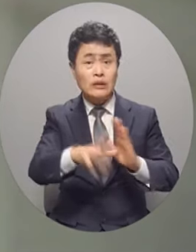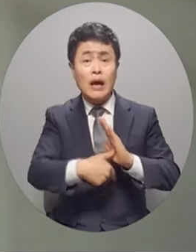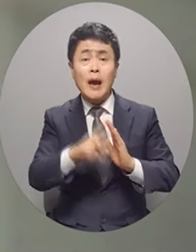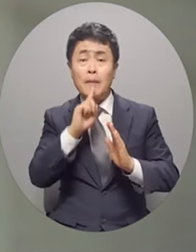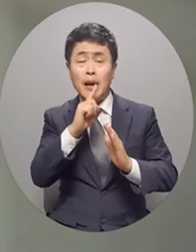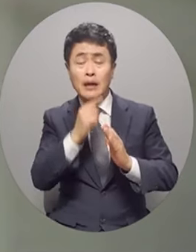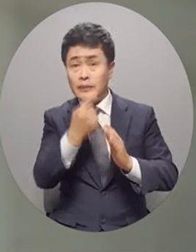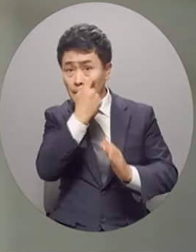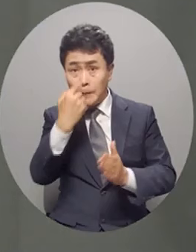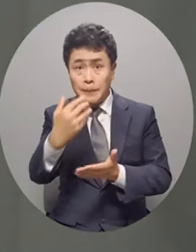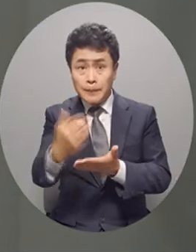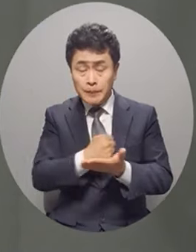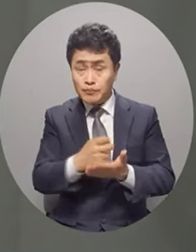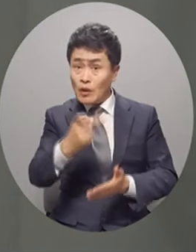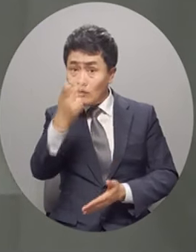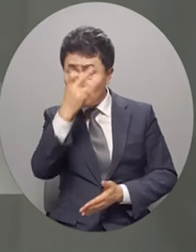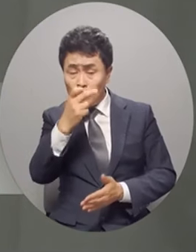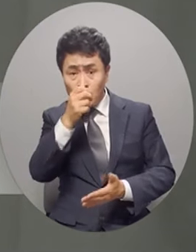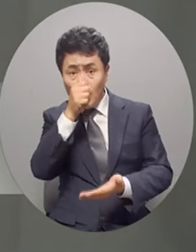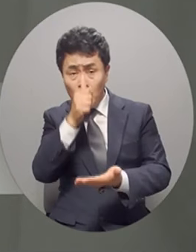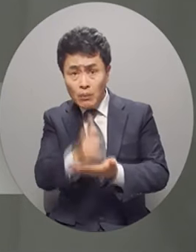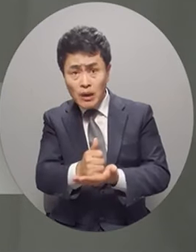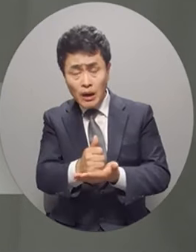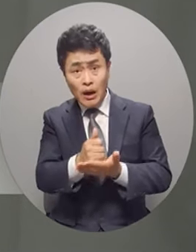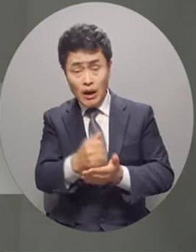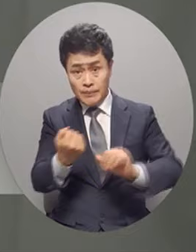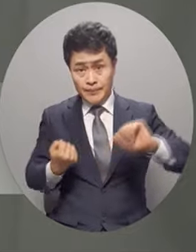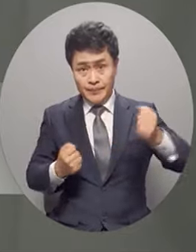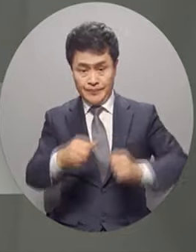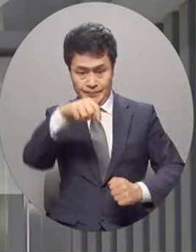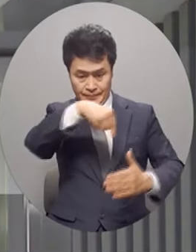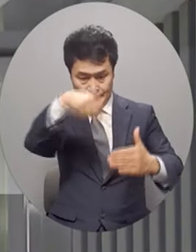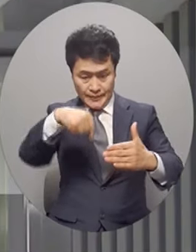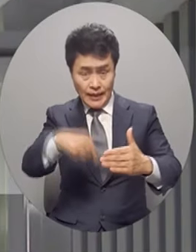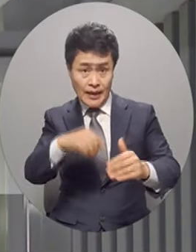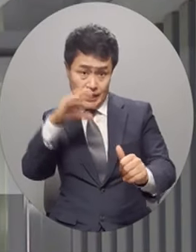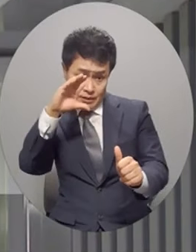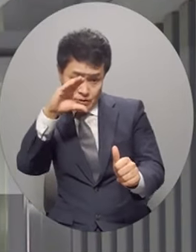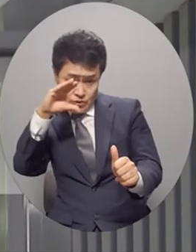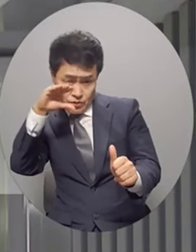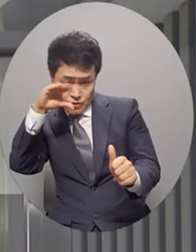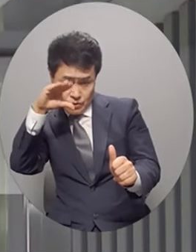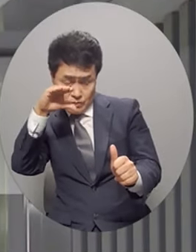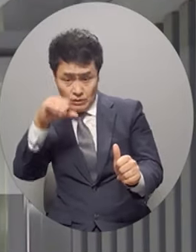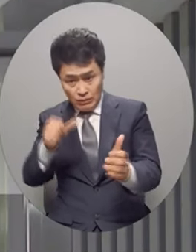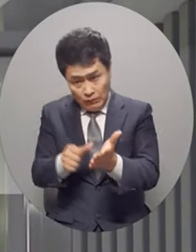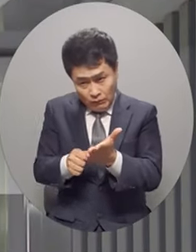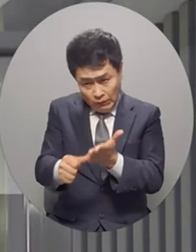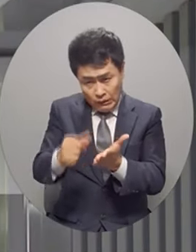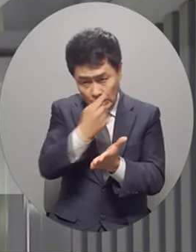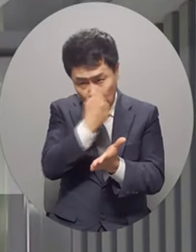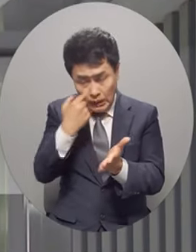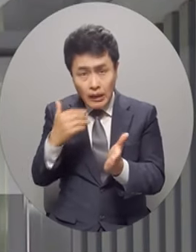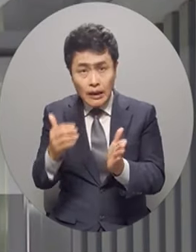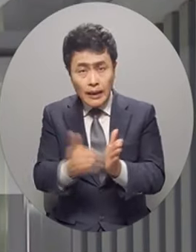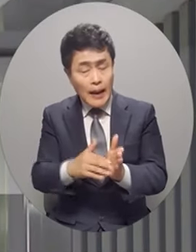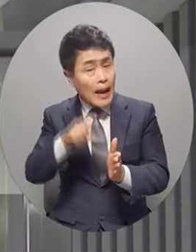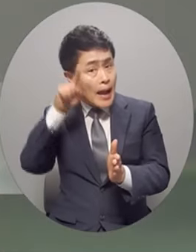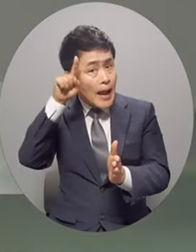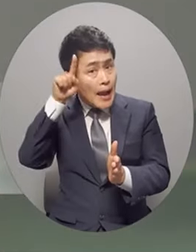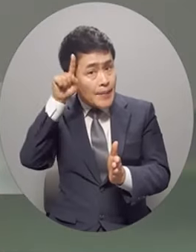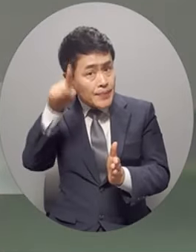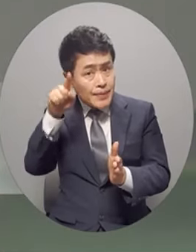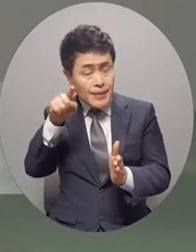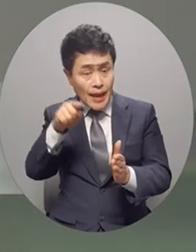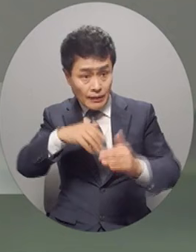확보했습니다. 최 씨가 범행 장면이 담긴 태권도장 CCTV 영상을 삭제한 정황이 확인돼 경찰은 이르면 내일